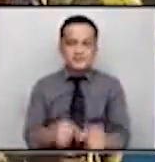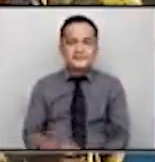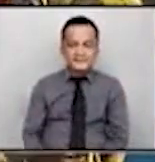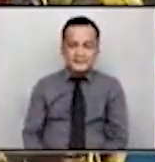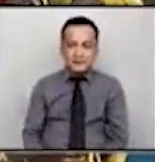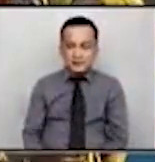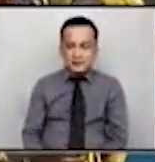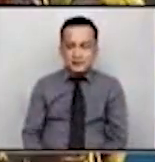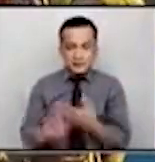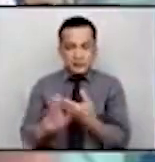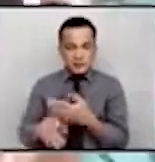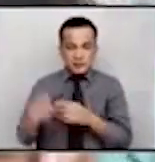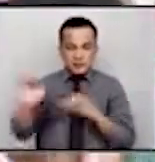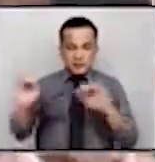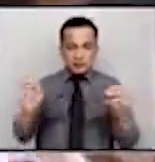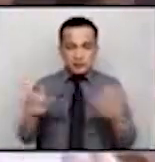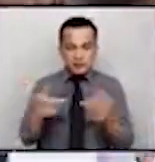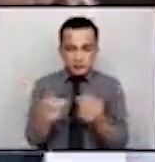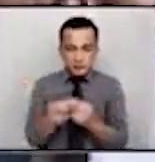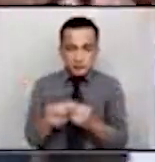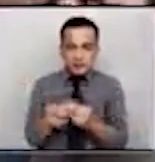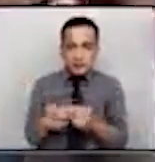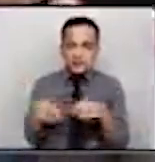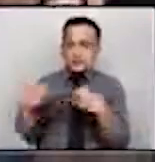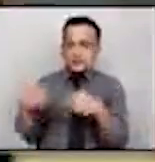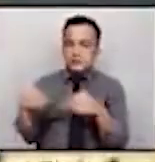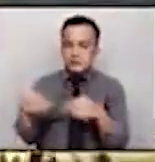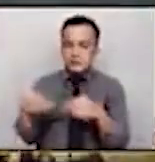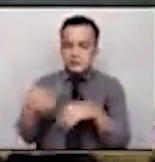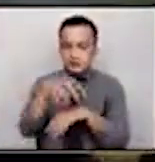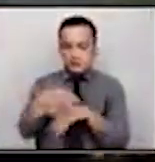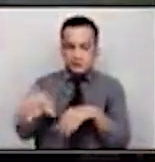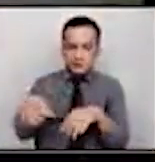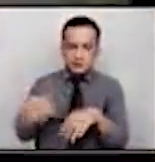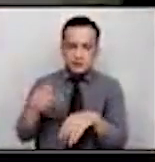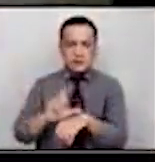sa kanilang pwesto ang mga nagtitinda sa palibot ng Quiapo Church.